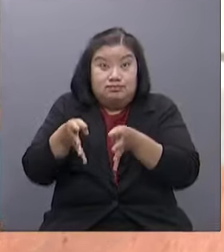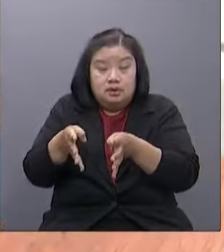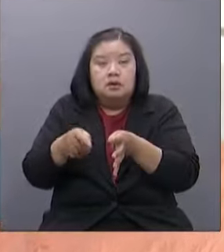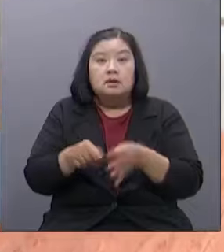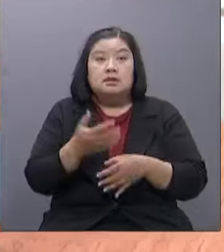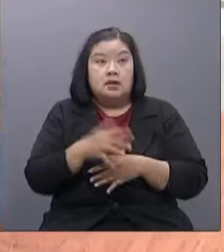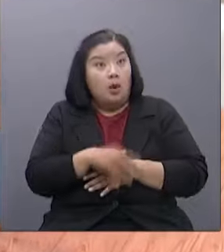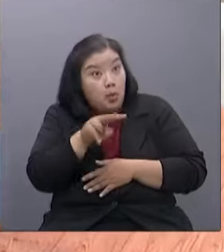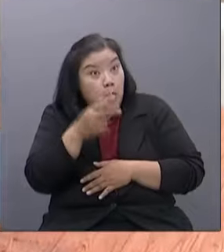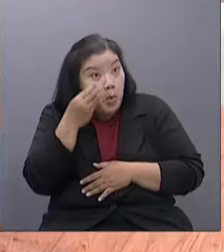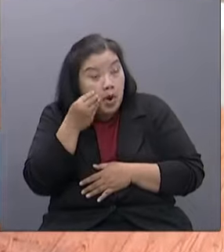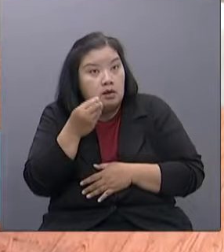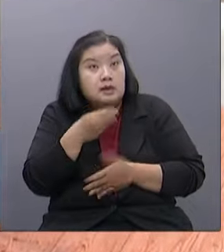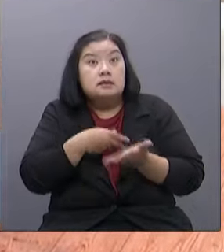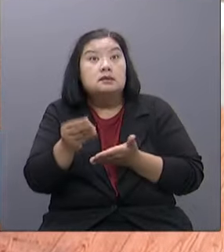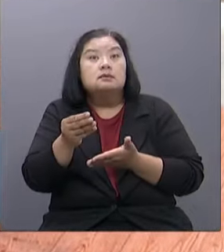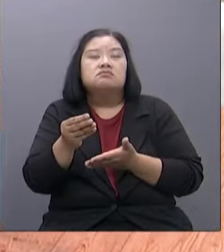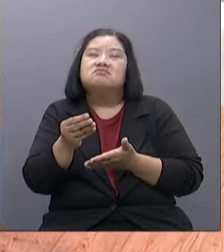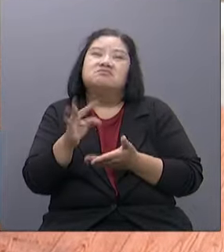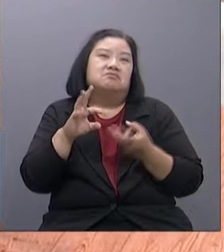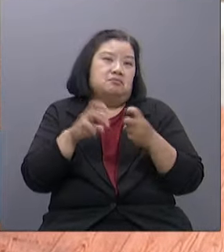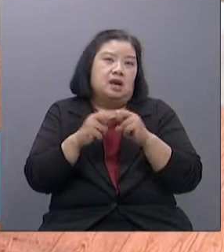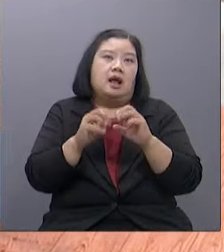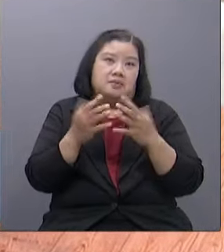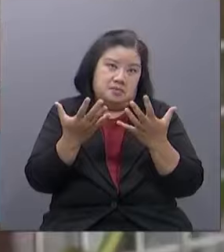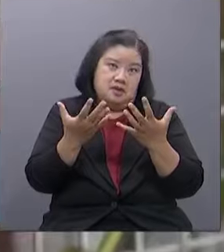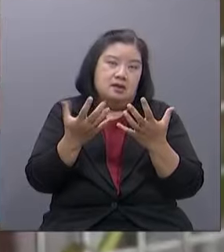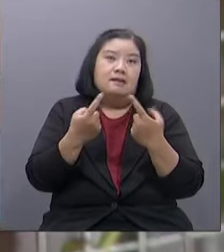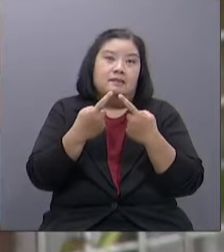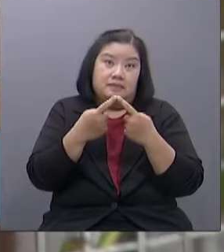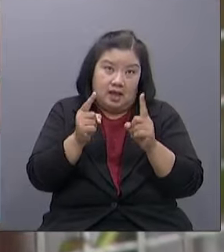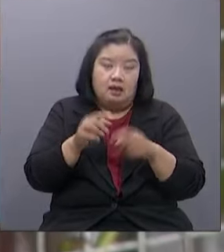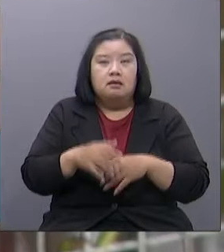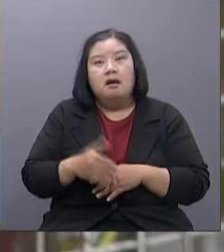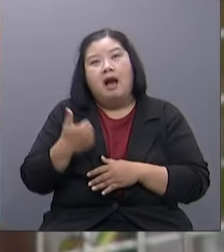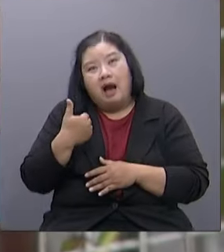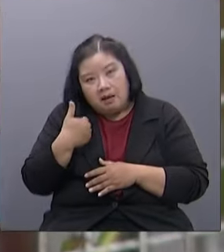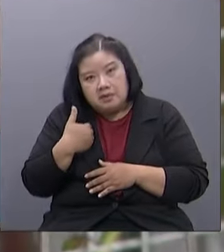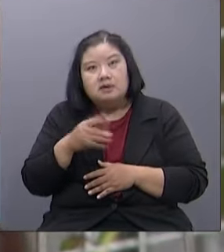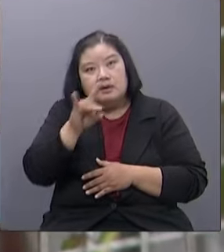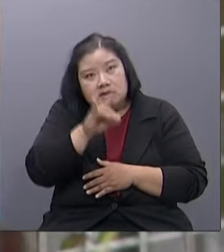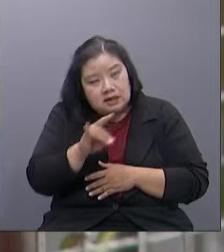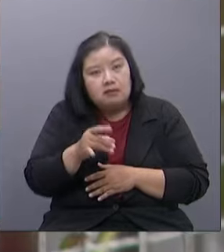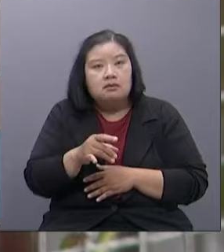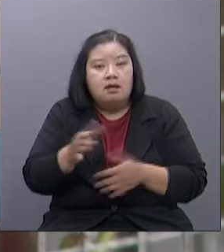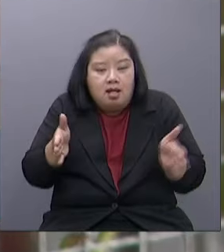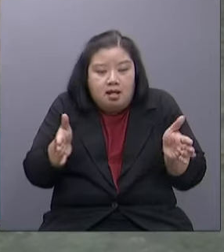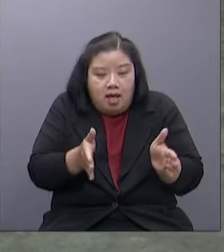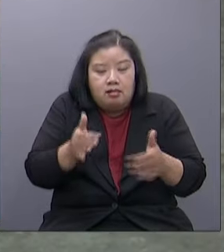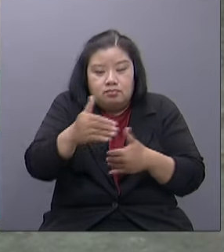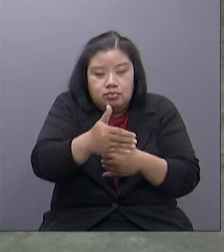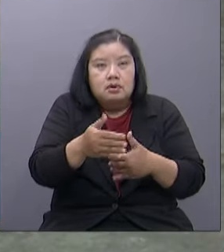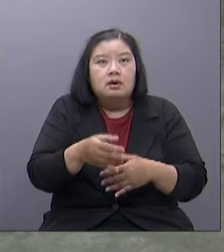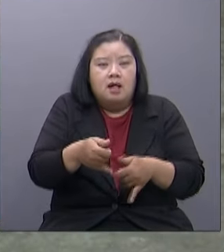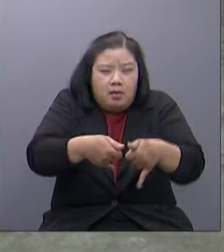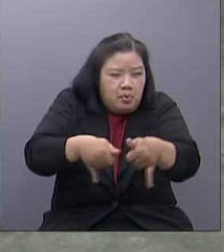อันนี้ก็ไม่ได้เดือดร้อนเท่าไหร่แต่ถ้าบางตัวที่ค้างสต๊อกนานแล้วเต้องอยู่ในพื้นที่จำกัดแบบนี้ยค่ะจริงๆจะ